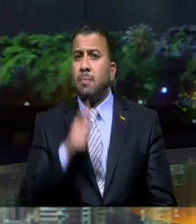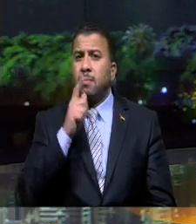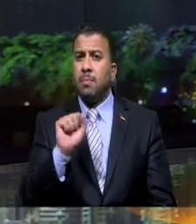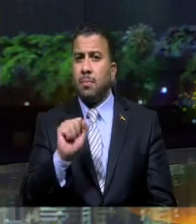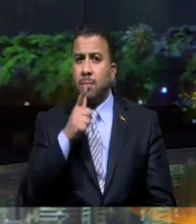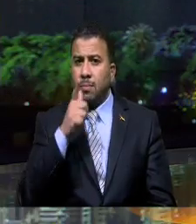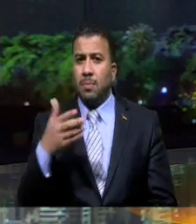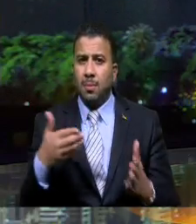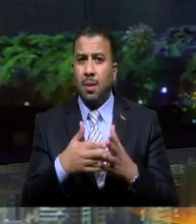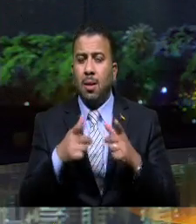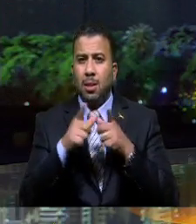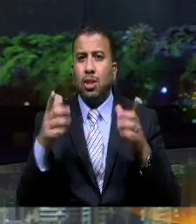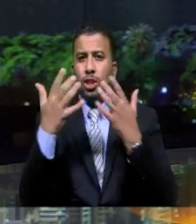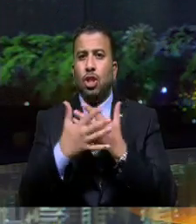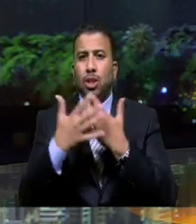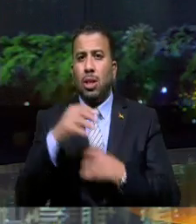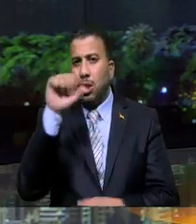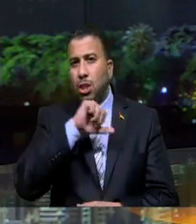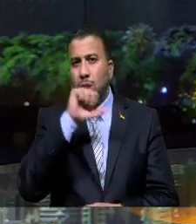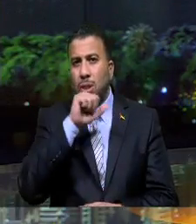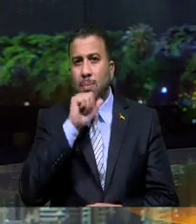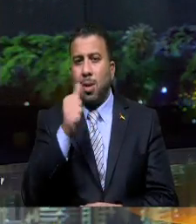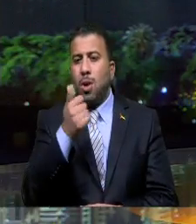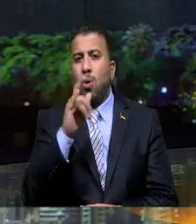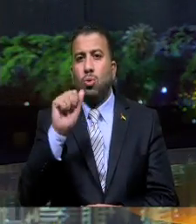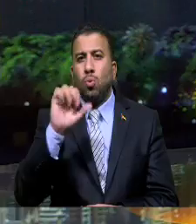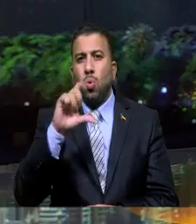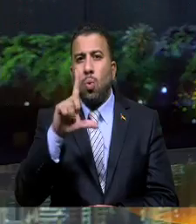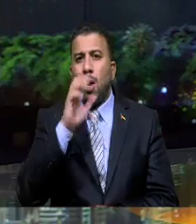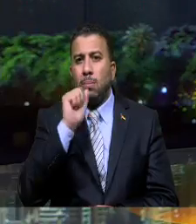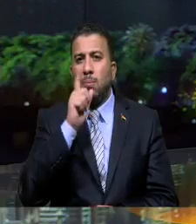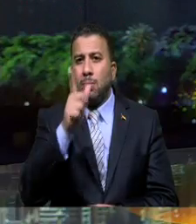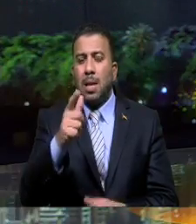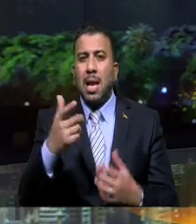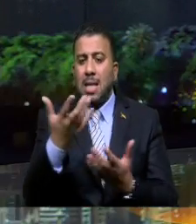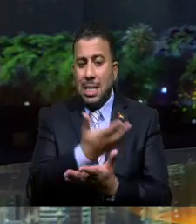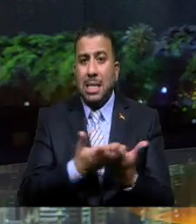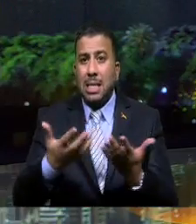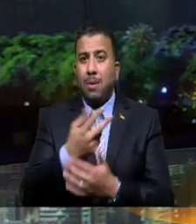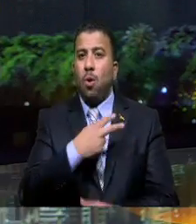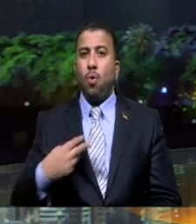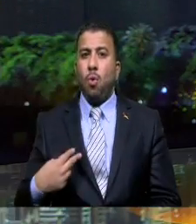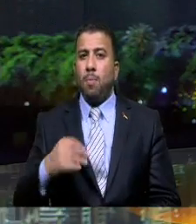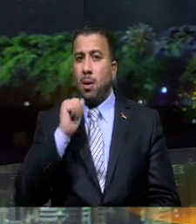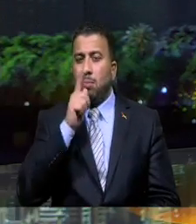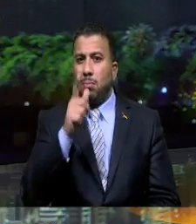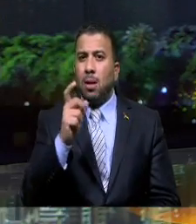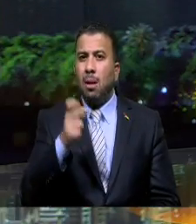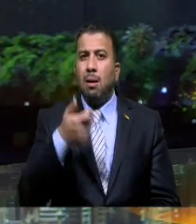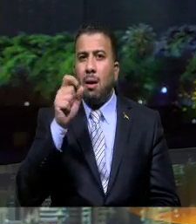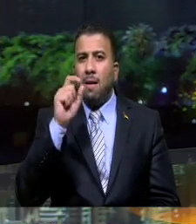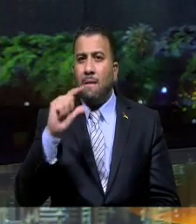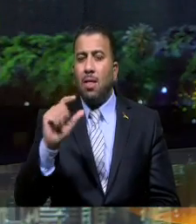وفي خبرنا الأخير، دشنت شركة الشرقة لإدارة الأصول الذراع الاستثمارية لحكومة الشرقة في إطار